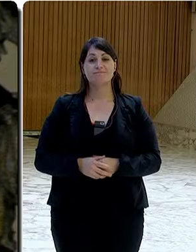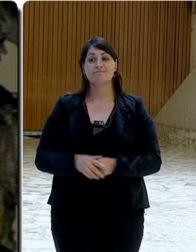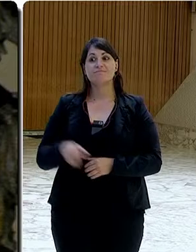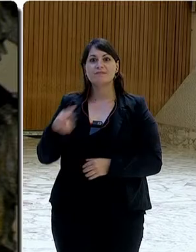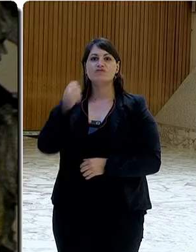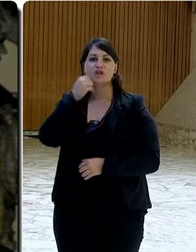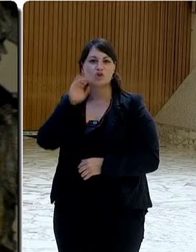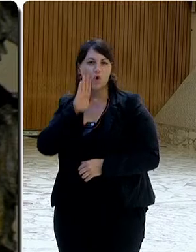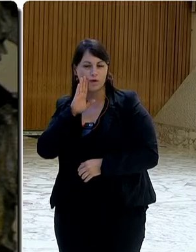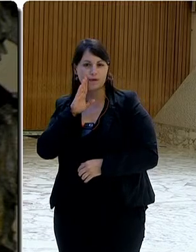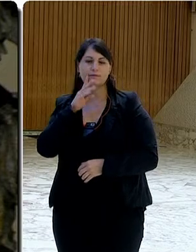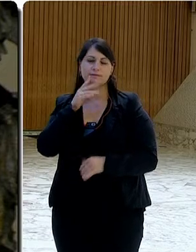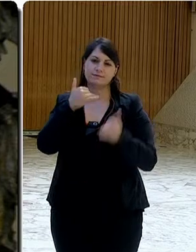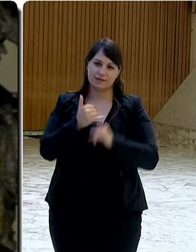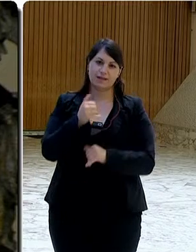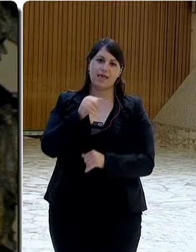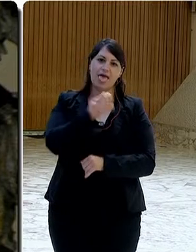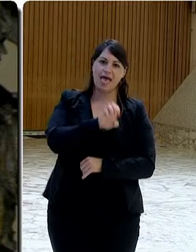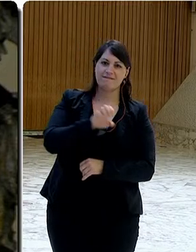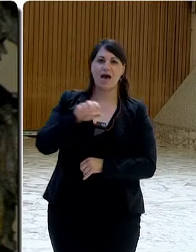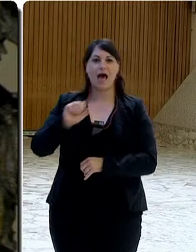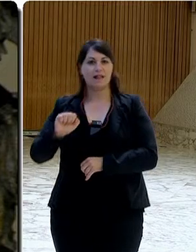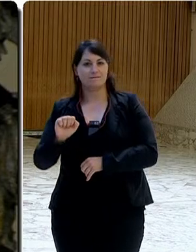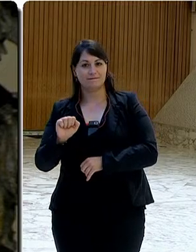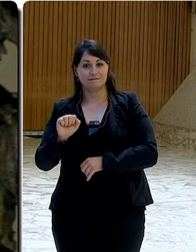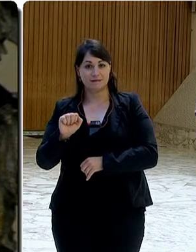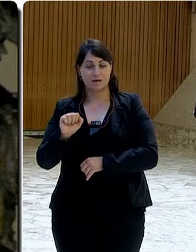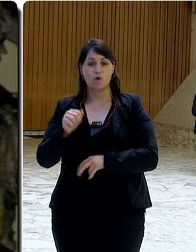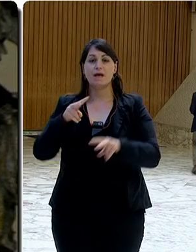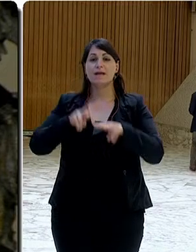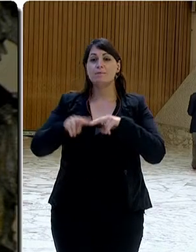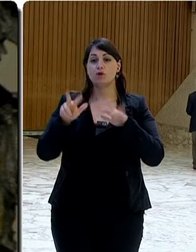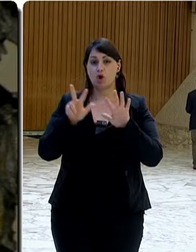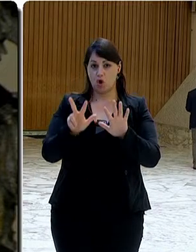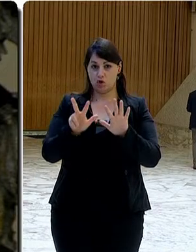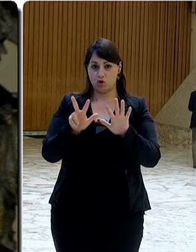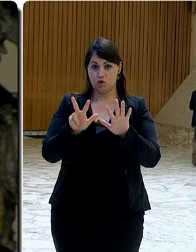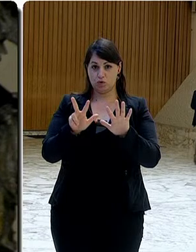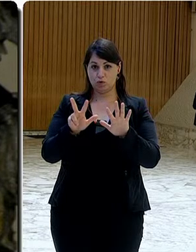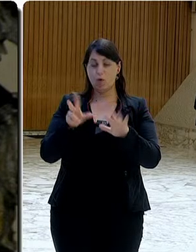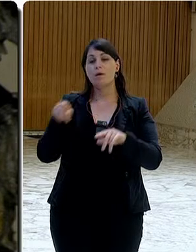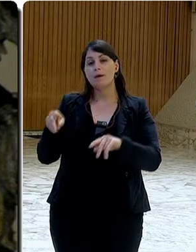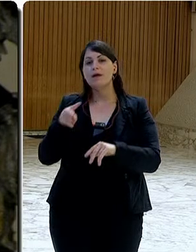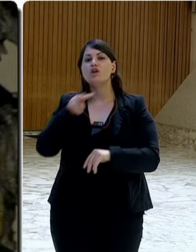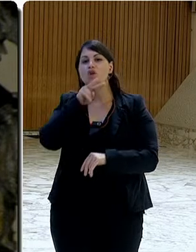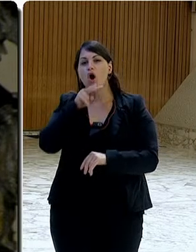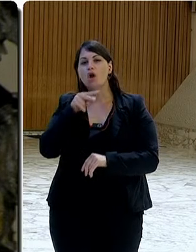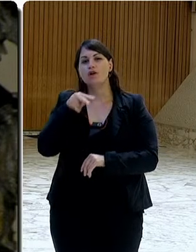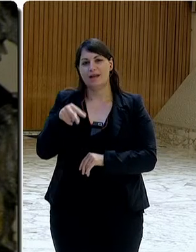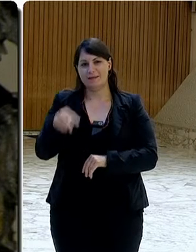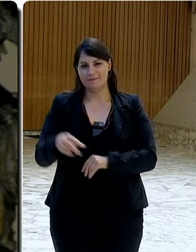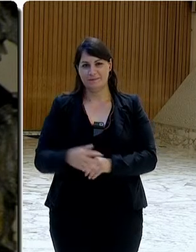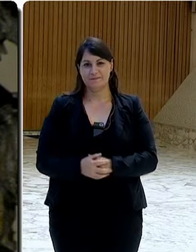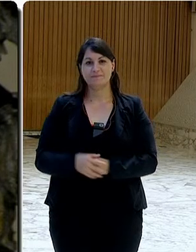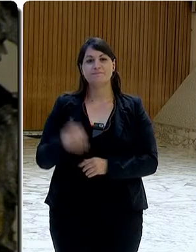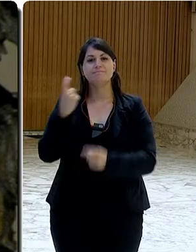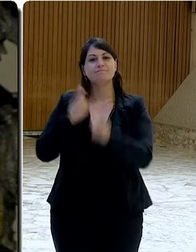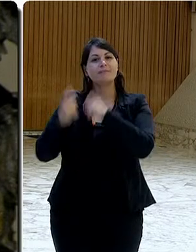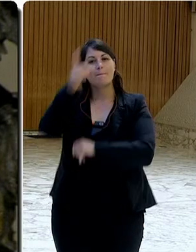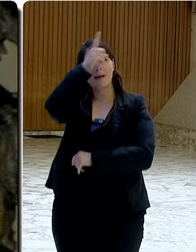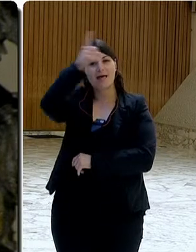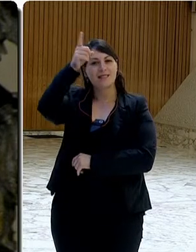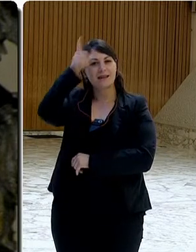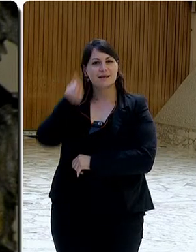Genitori di Eva e Alvaro, nonni di 8 nipoti e bisnonni. Sono di Madrid,